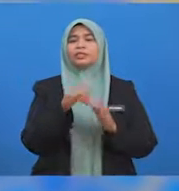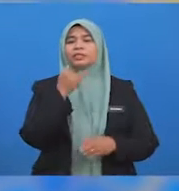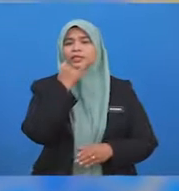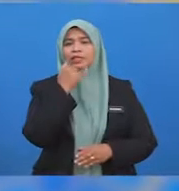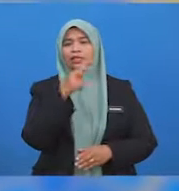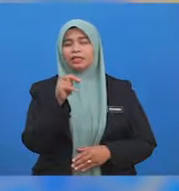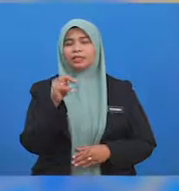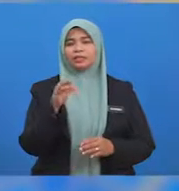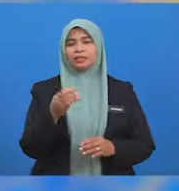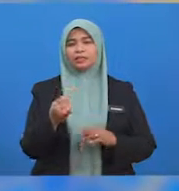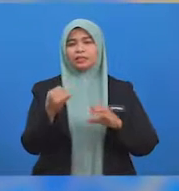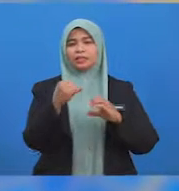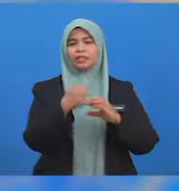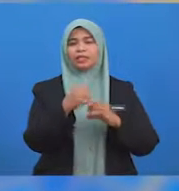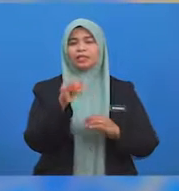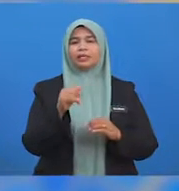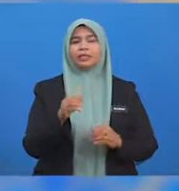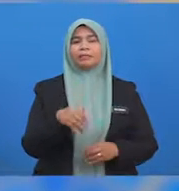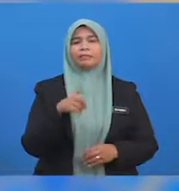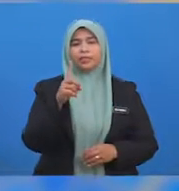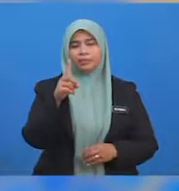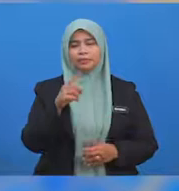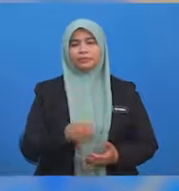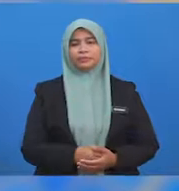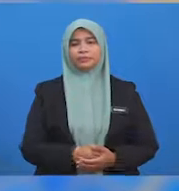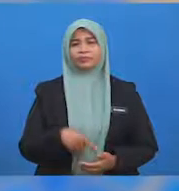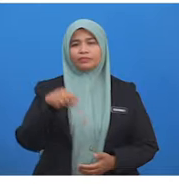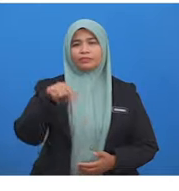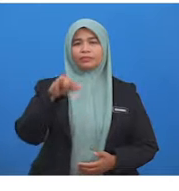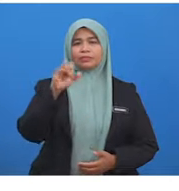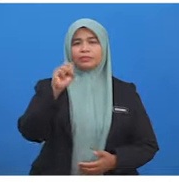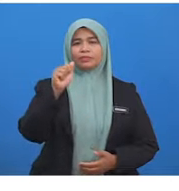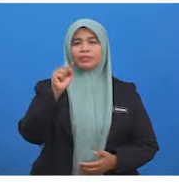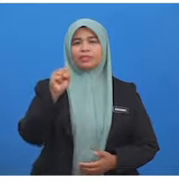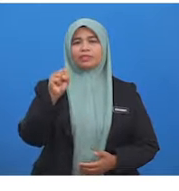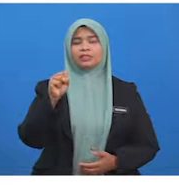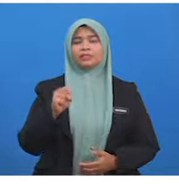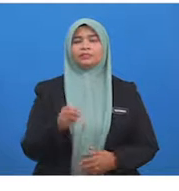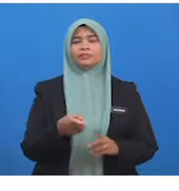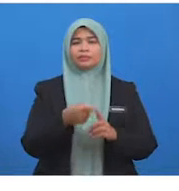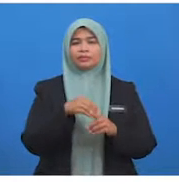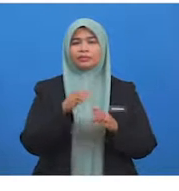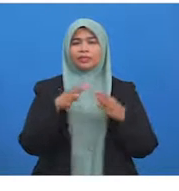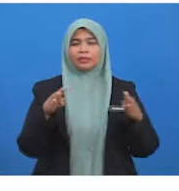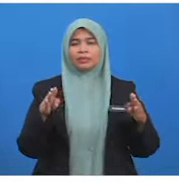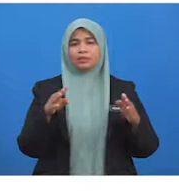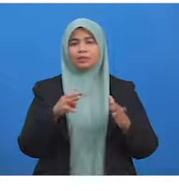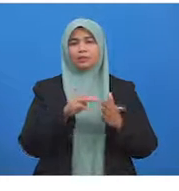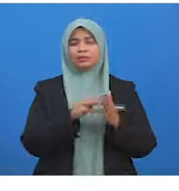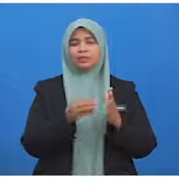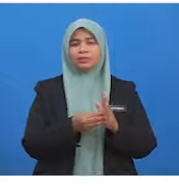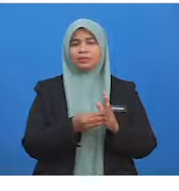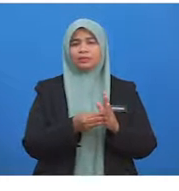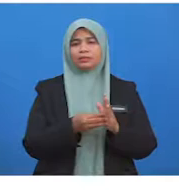yang pertama, iaitu qisas. Qisas dari segi bahasanya